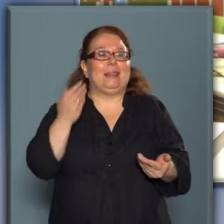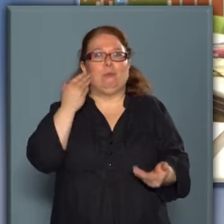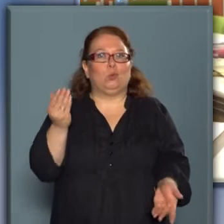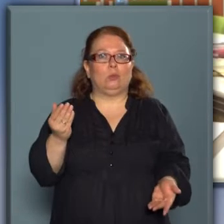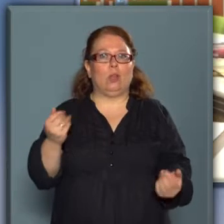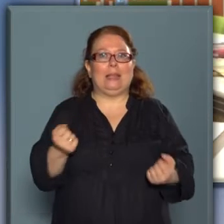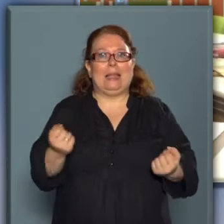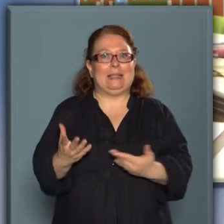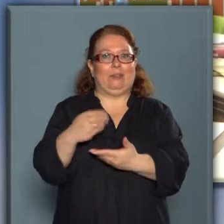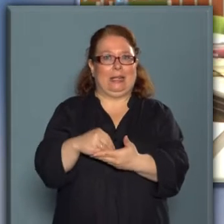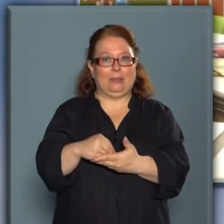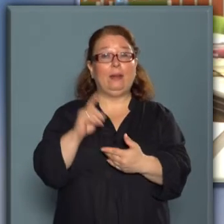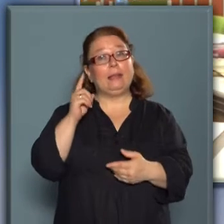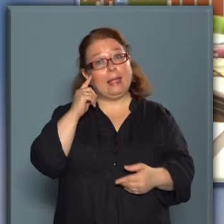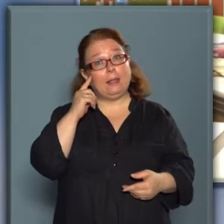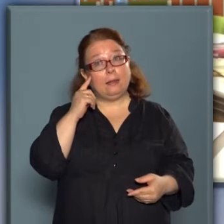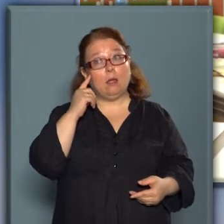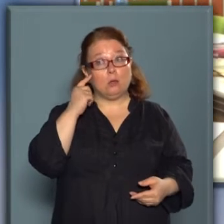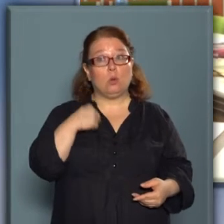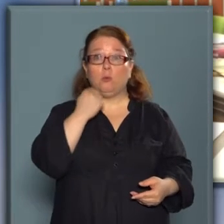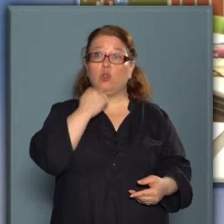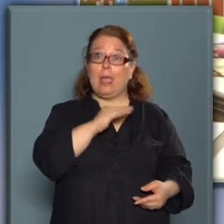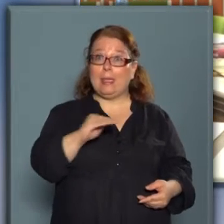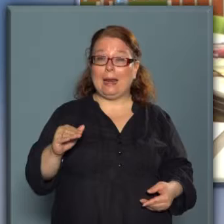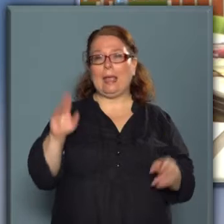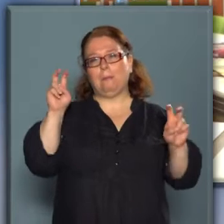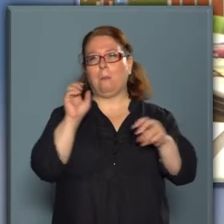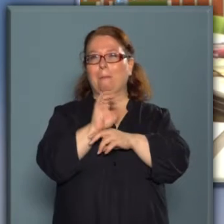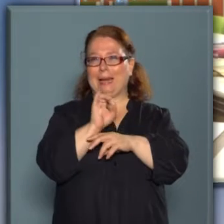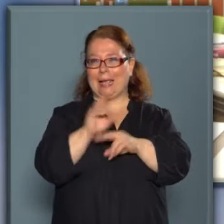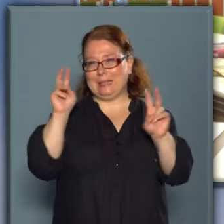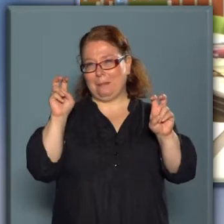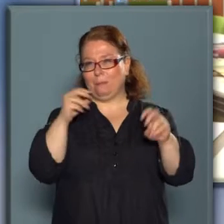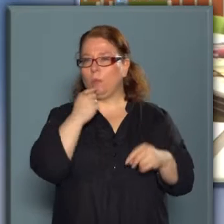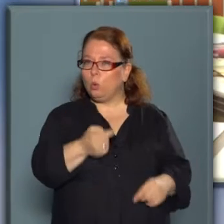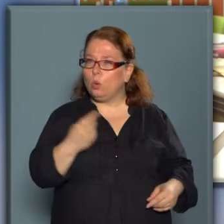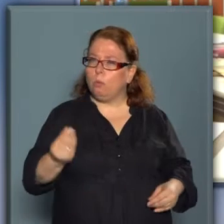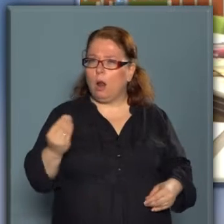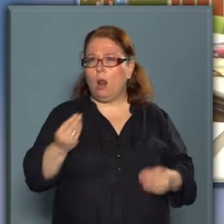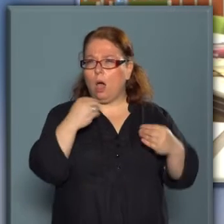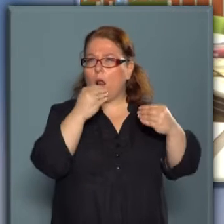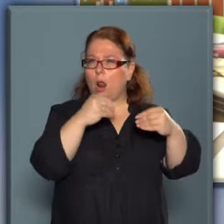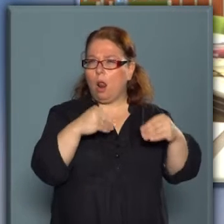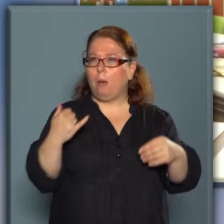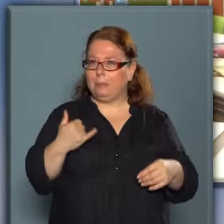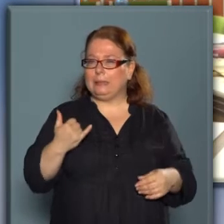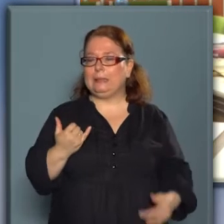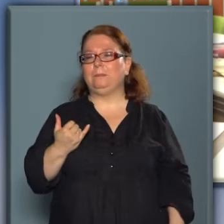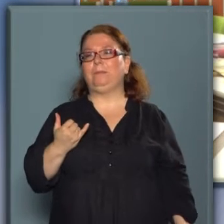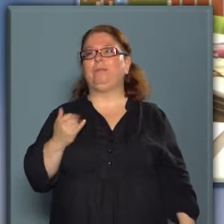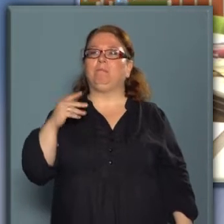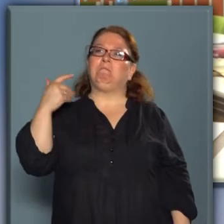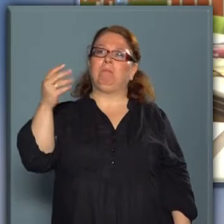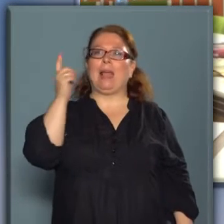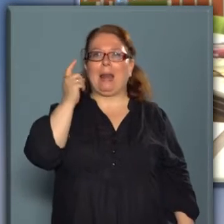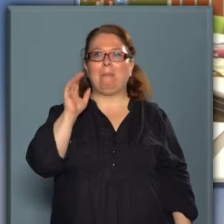nem tudnak részt venni, de én azért a saját gyerekeimet mérgezem. Tehát én mindig mondom, hogy ez meg az, úgyhogy